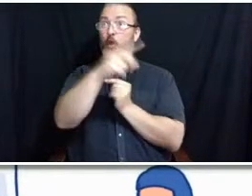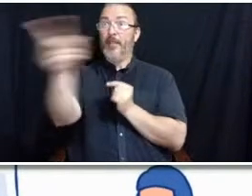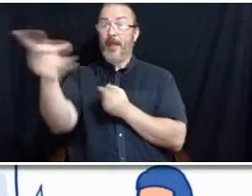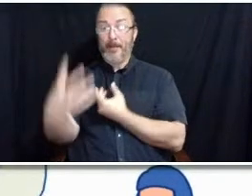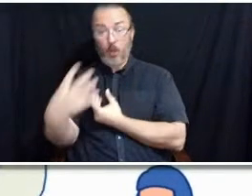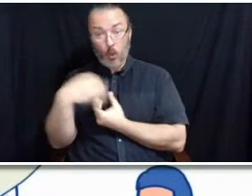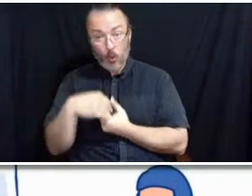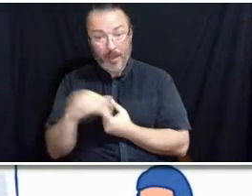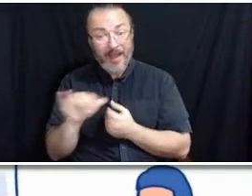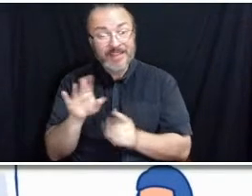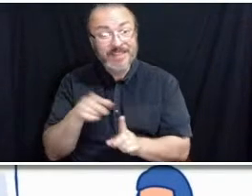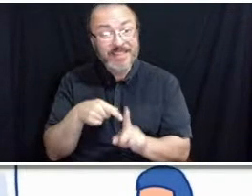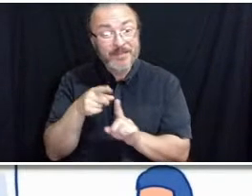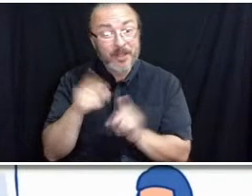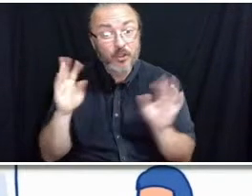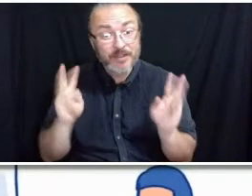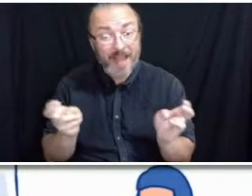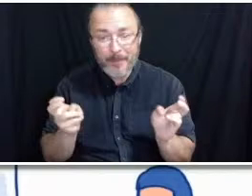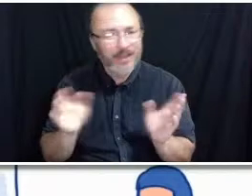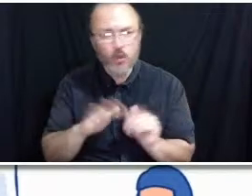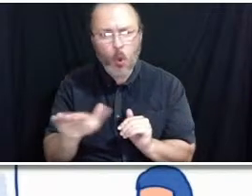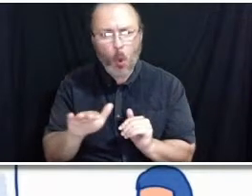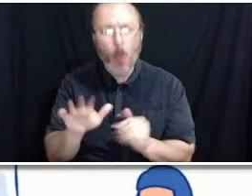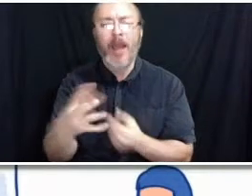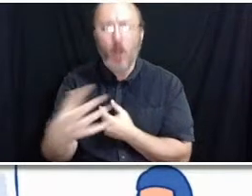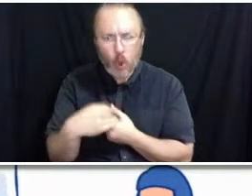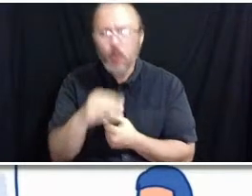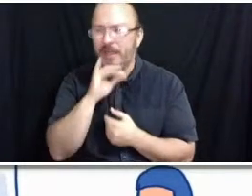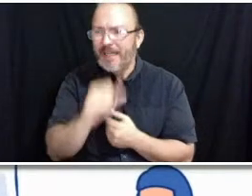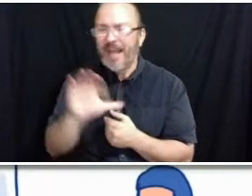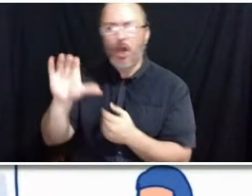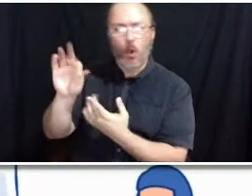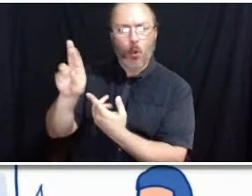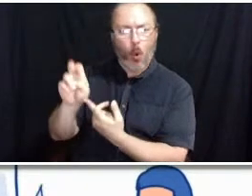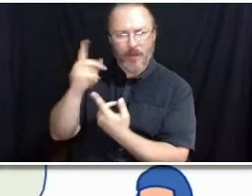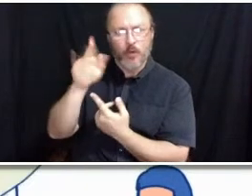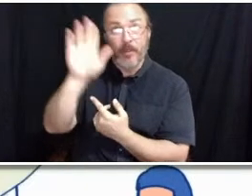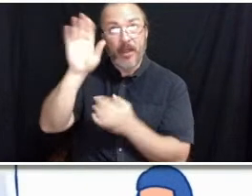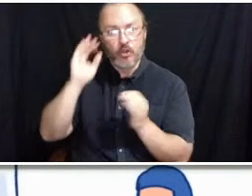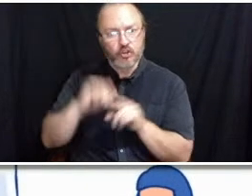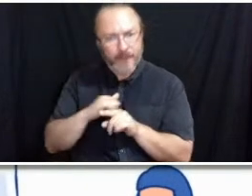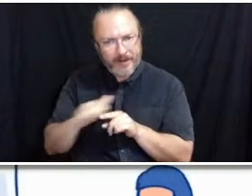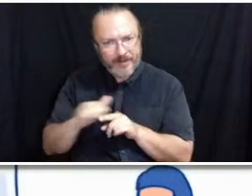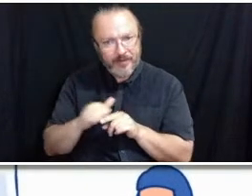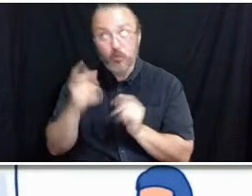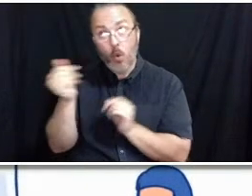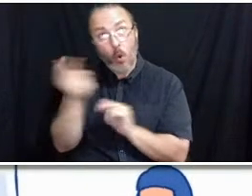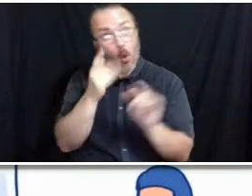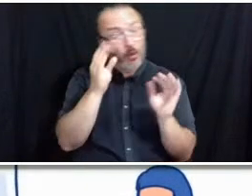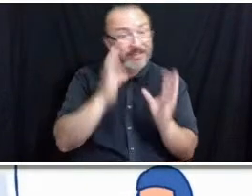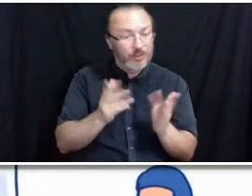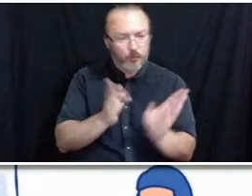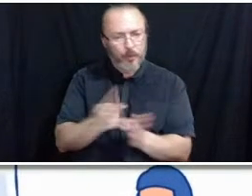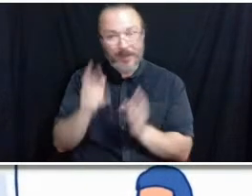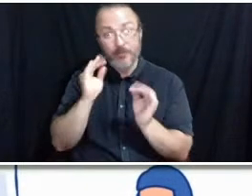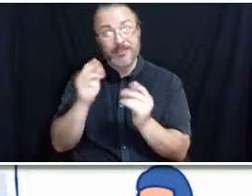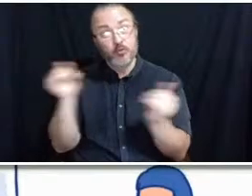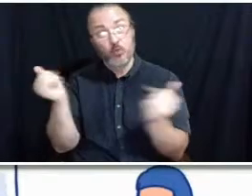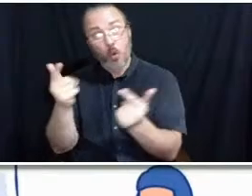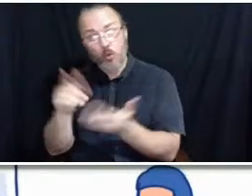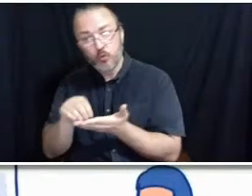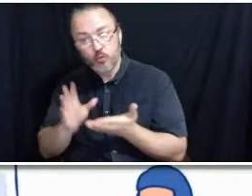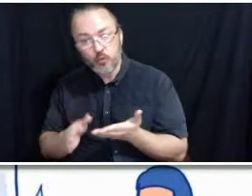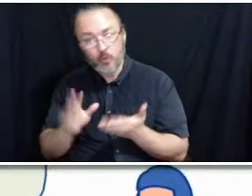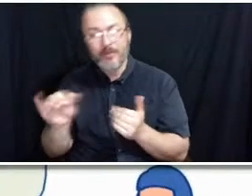approches inclusives comme thème spécialisé. L'inclusion doit être au cœur de l'éducation des enseignants. Tous les enseignants doivent être prêts à enseigner à tous les apprenants. Par